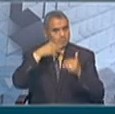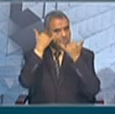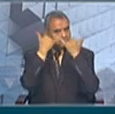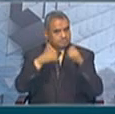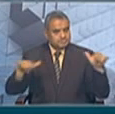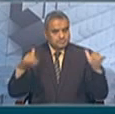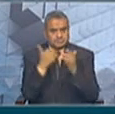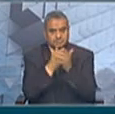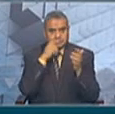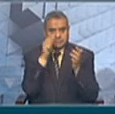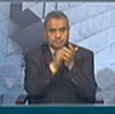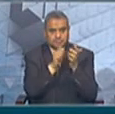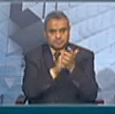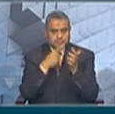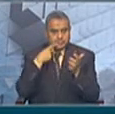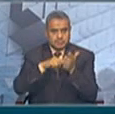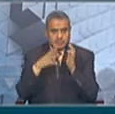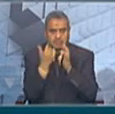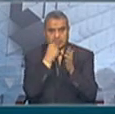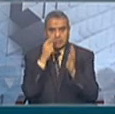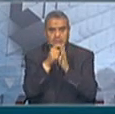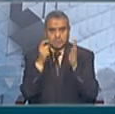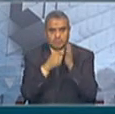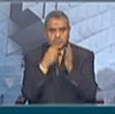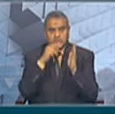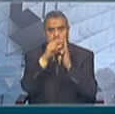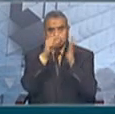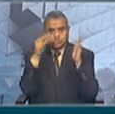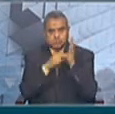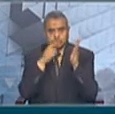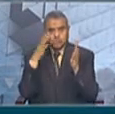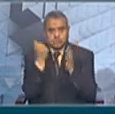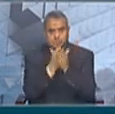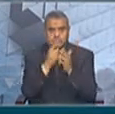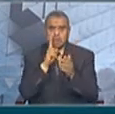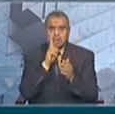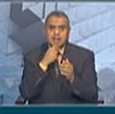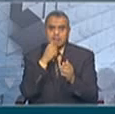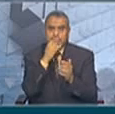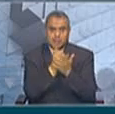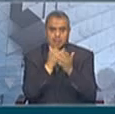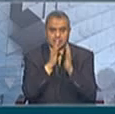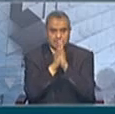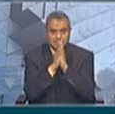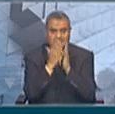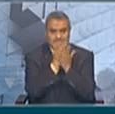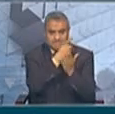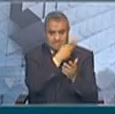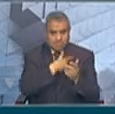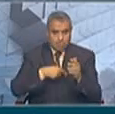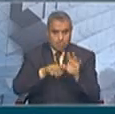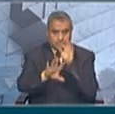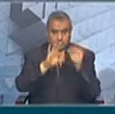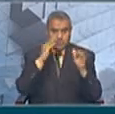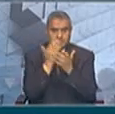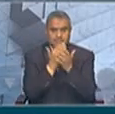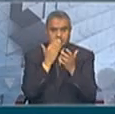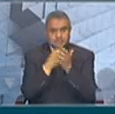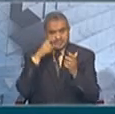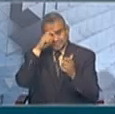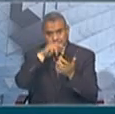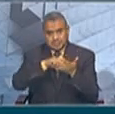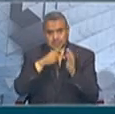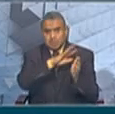سيتخذ الإجراءات المناسبة وفقا لمقتضيات الدستور. كان أديب قد أوضح أن الاعتذار عن تشكيل الحكومة جاء في ضوء